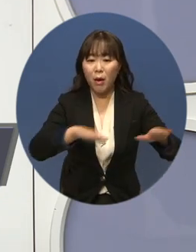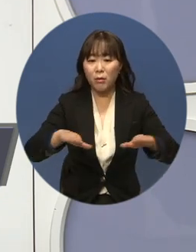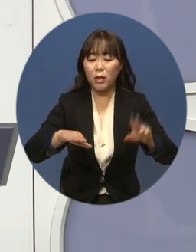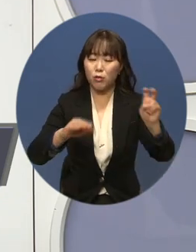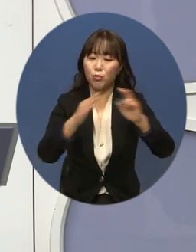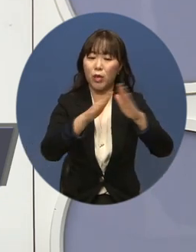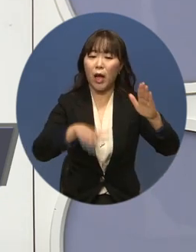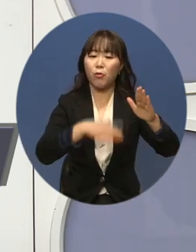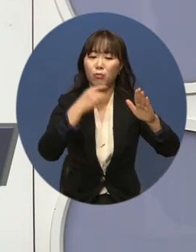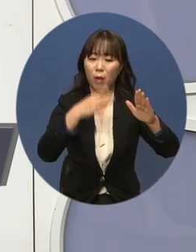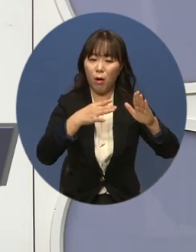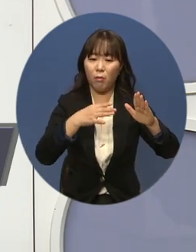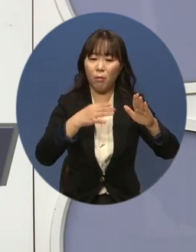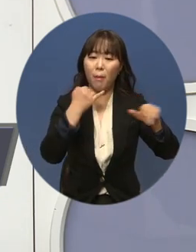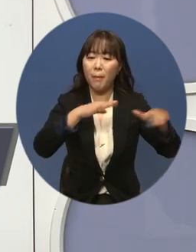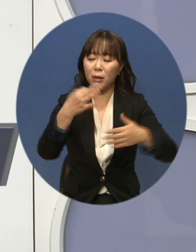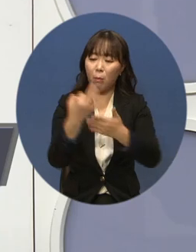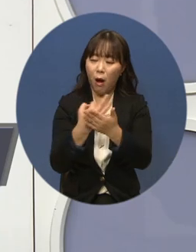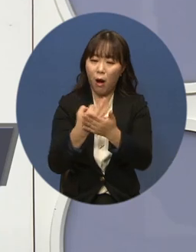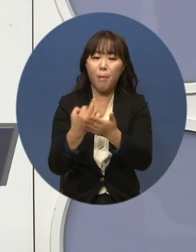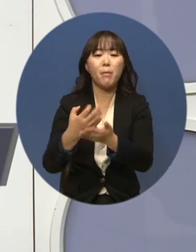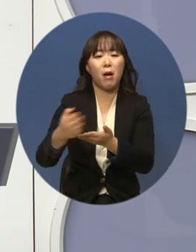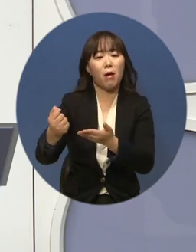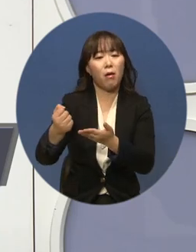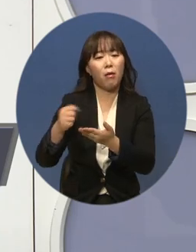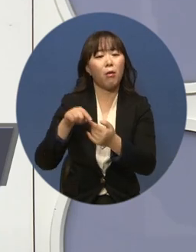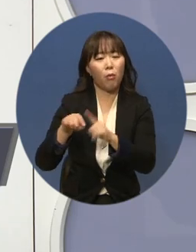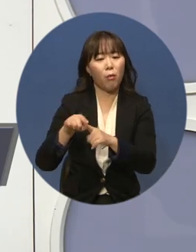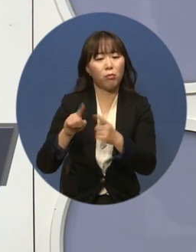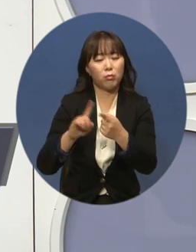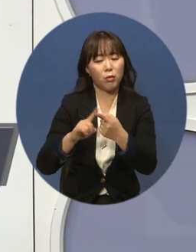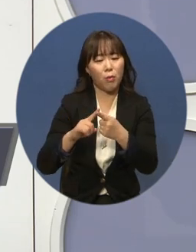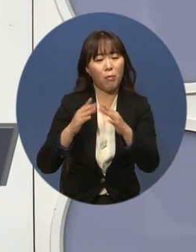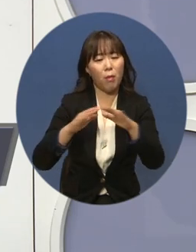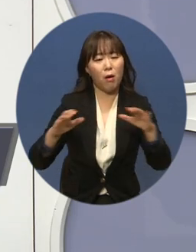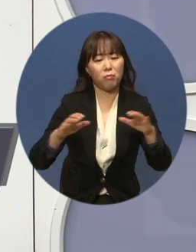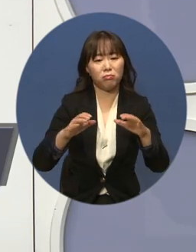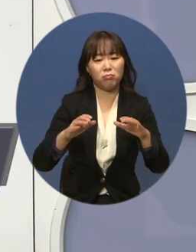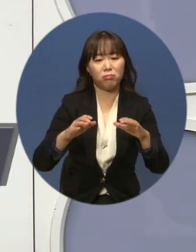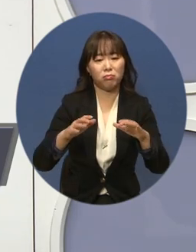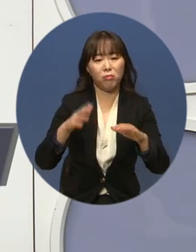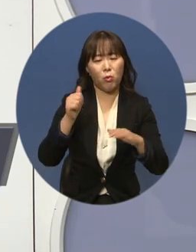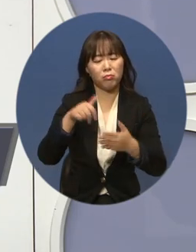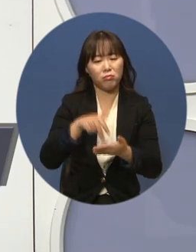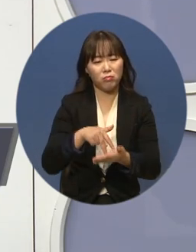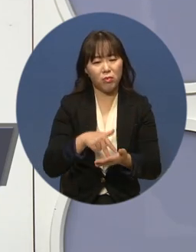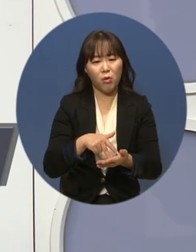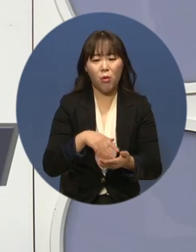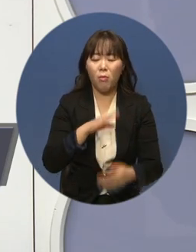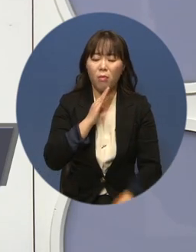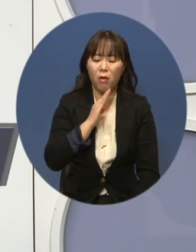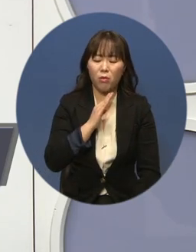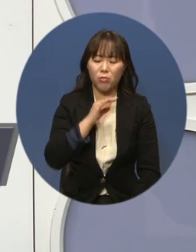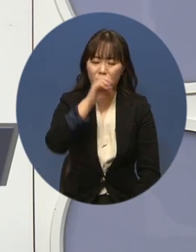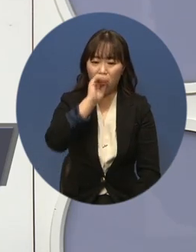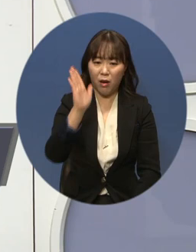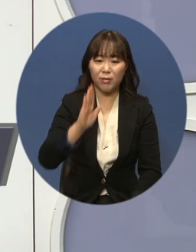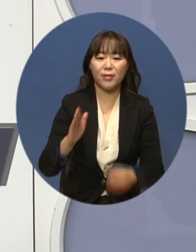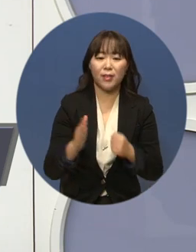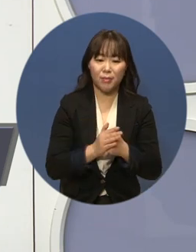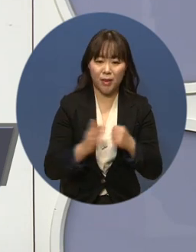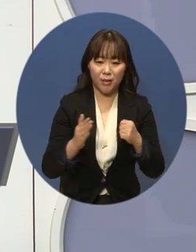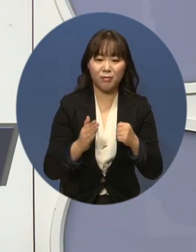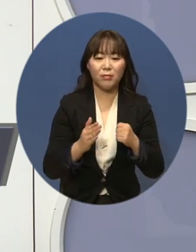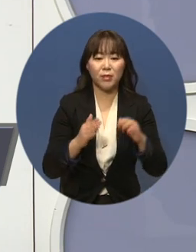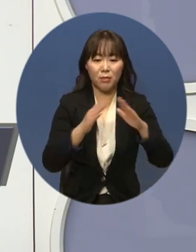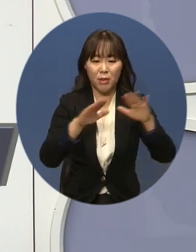바다에서 올라오는 소득을 자기들이 가져가는 거예요. 이건 좀 마을 의장인데 좀 부당하다 해서 마을 전체 가구에